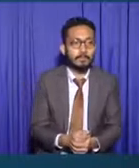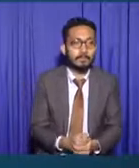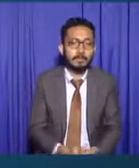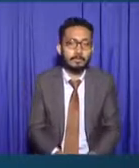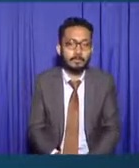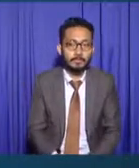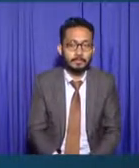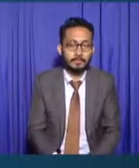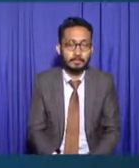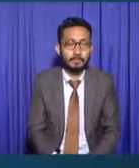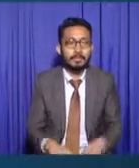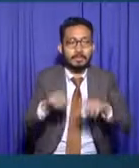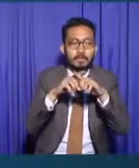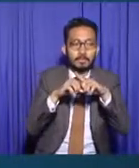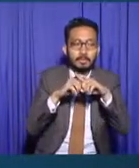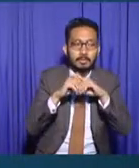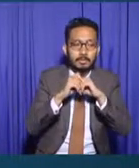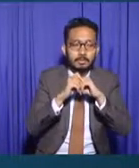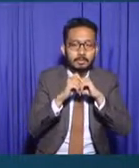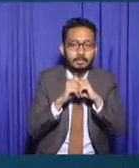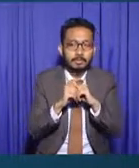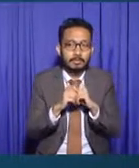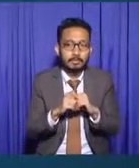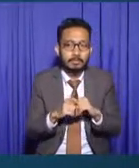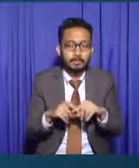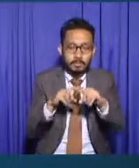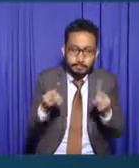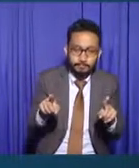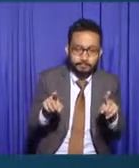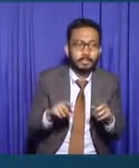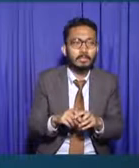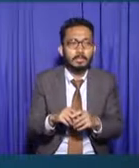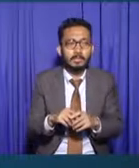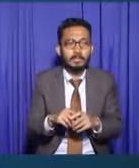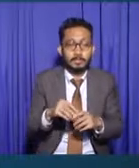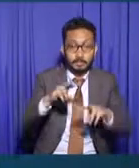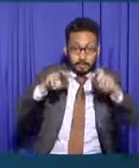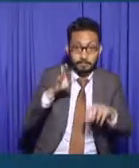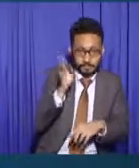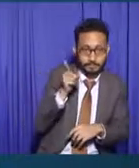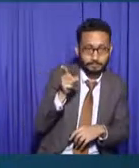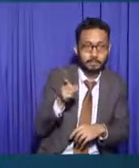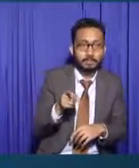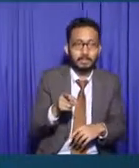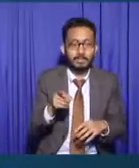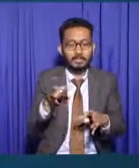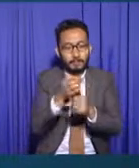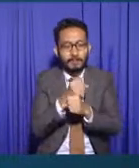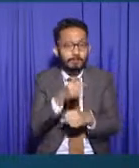ke 1 generasi namun kajian beliau hanya dapat dipahami